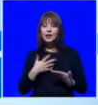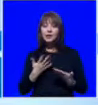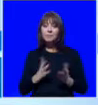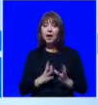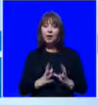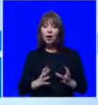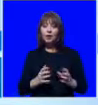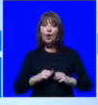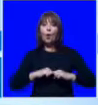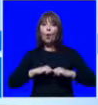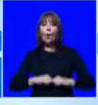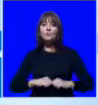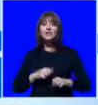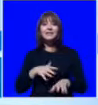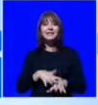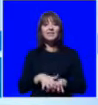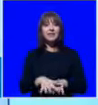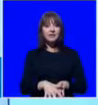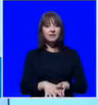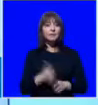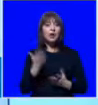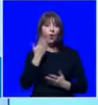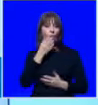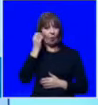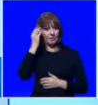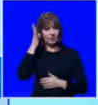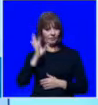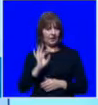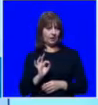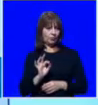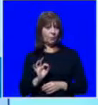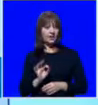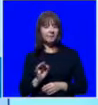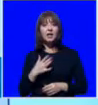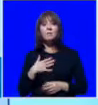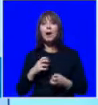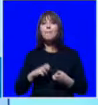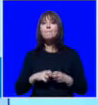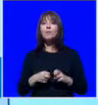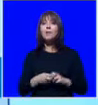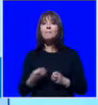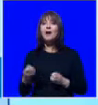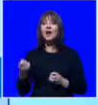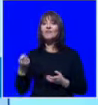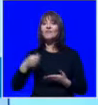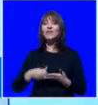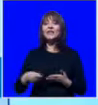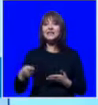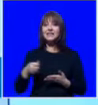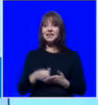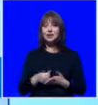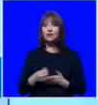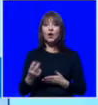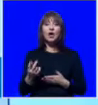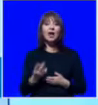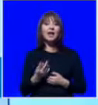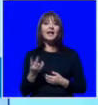ние не харесваме. Кои са системите? Споменах образованието. Има проблем с финансирането на